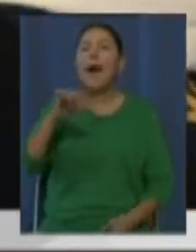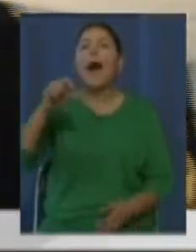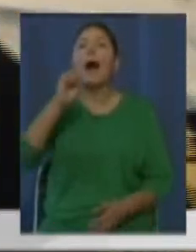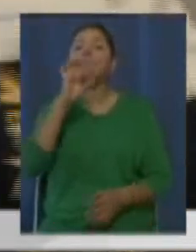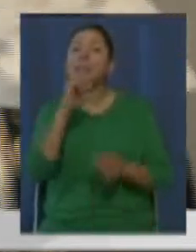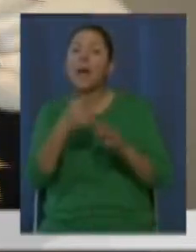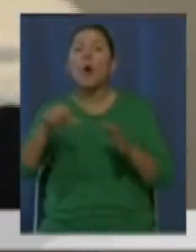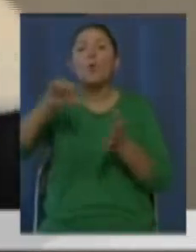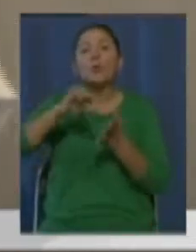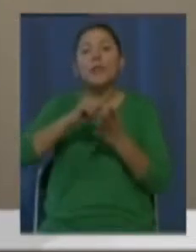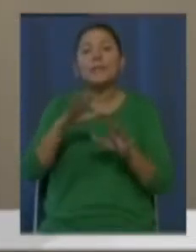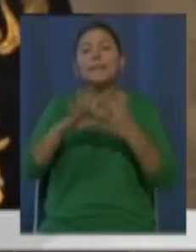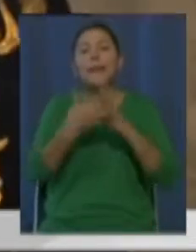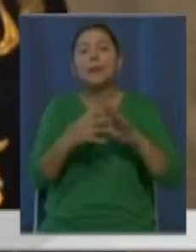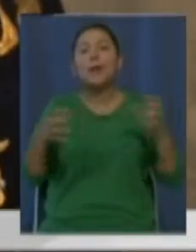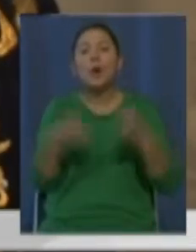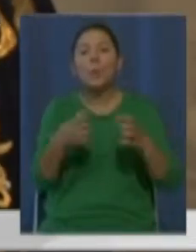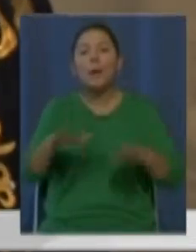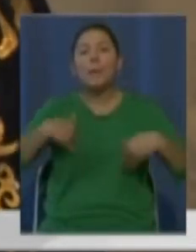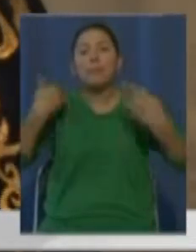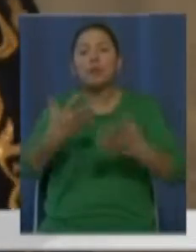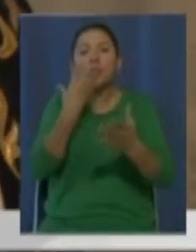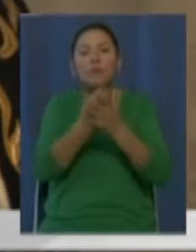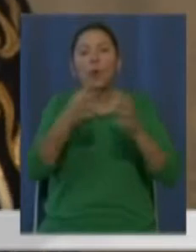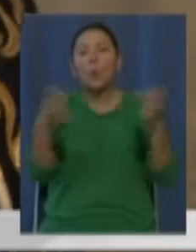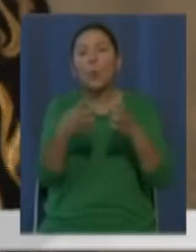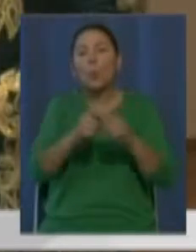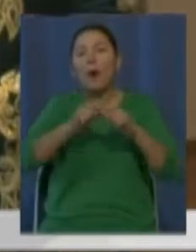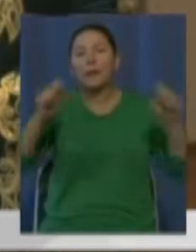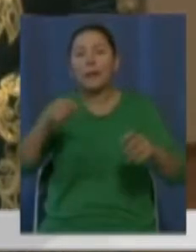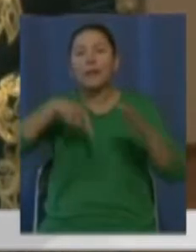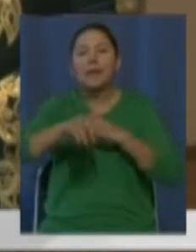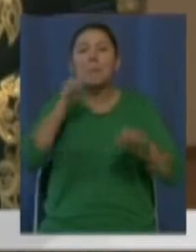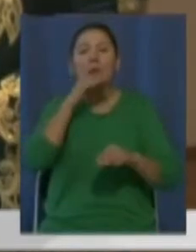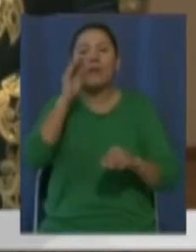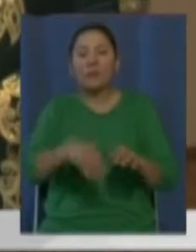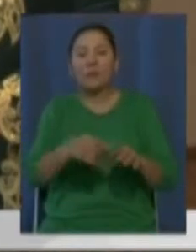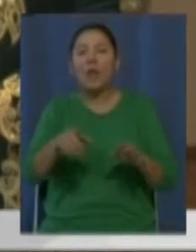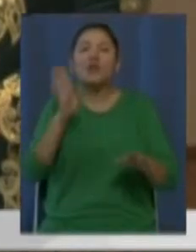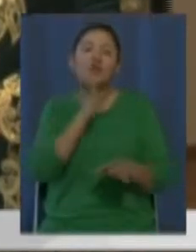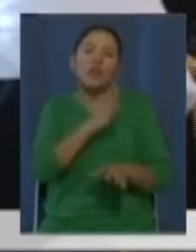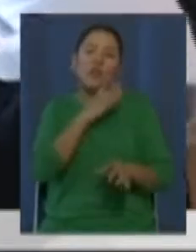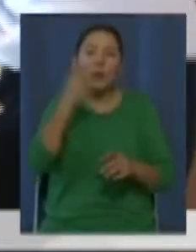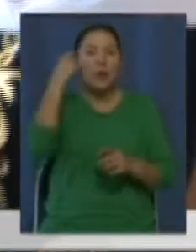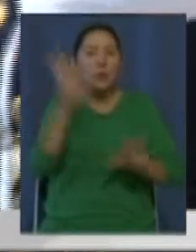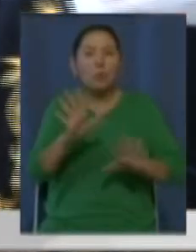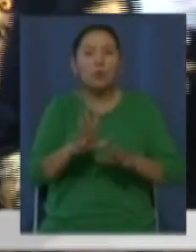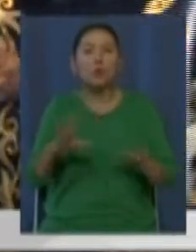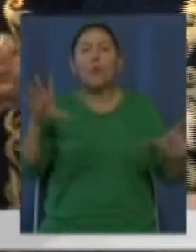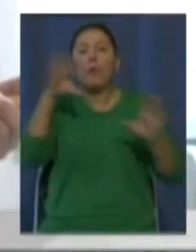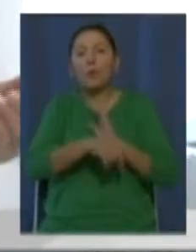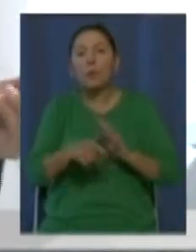болатын. Алғашында ауылдағы жестаңдай аналардан құралған топ құру жоспарланыпты. Алайда оның бұл пікірі үлкен қолдауға ие болады.